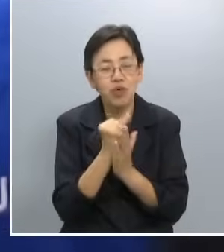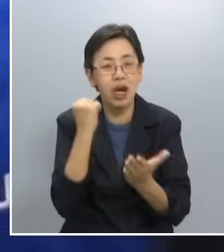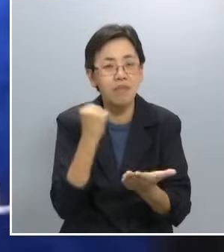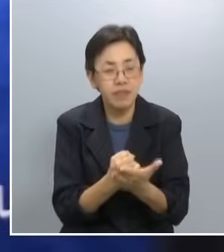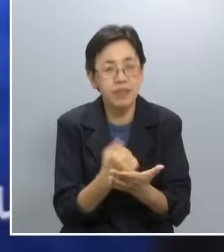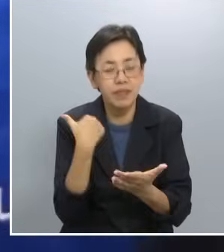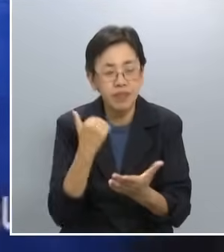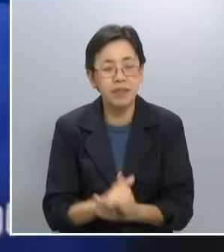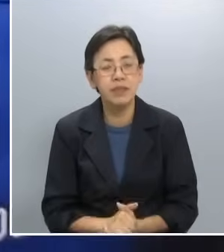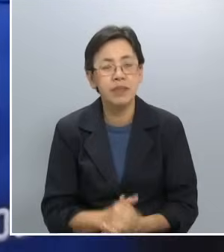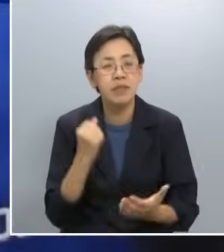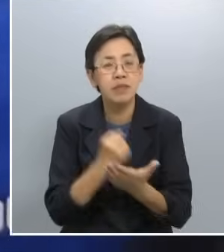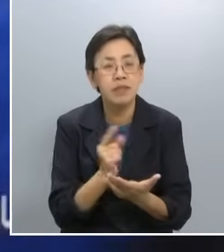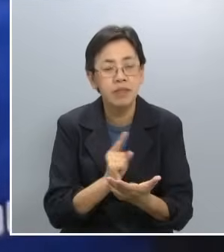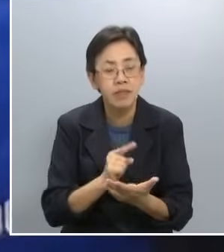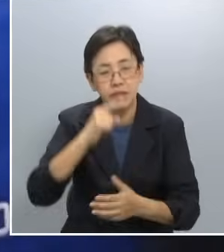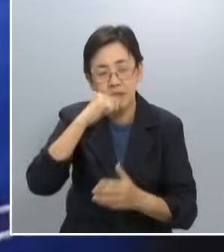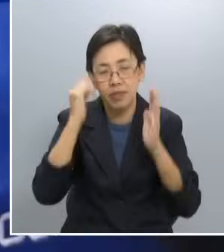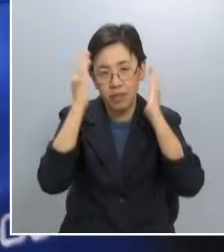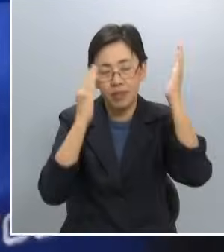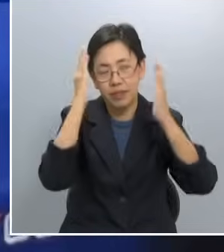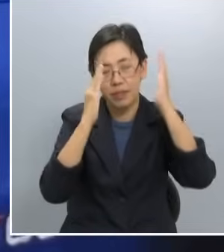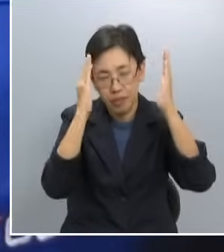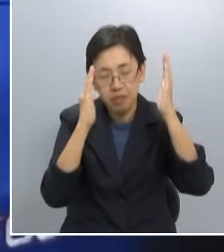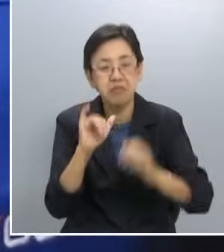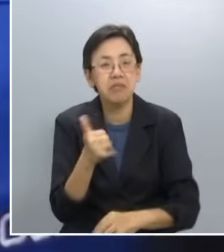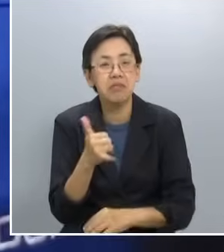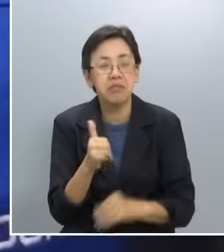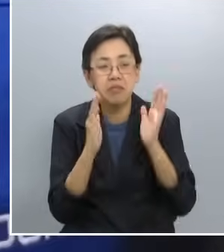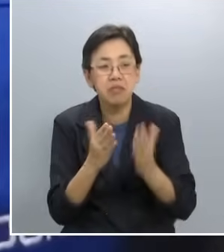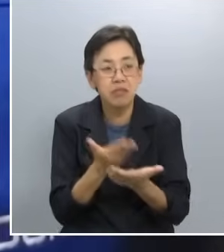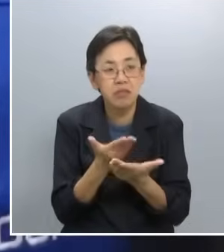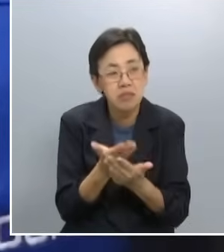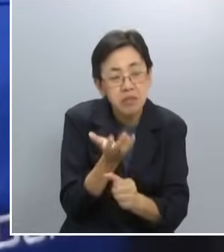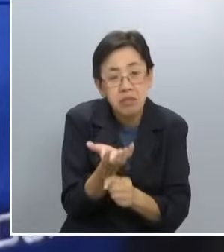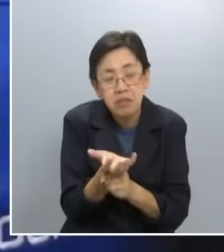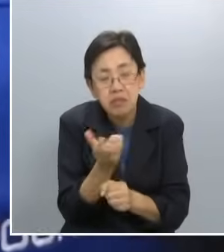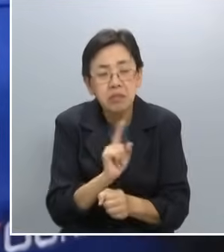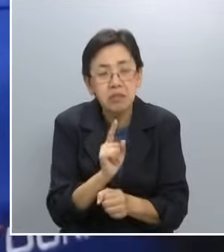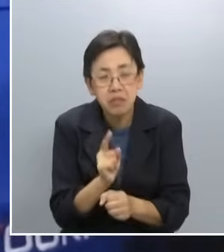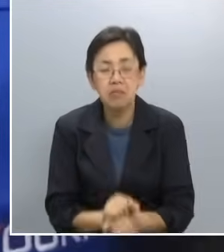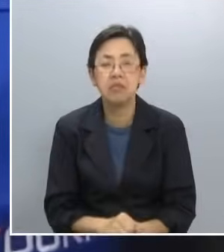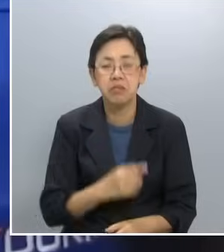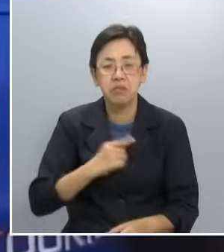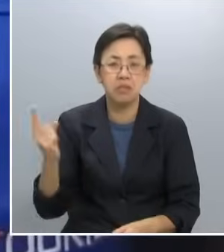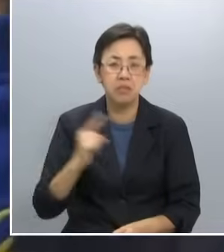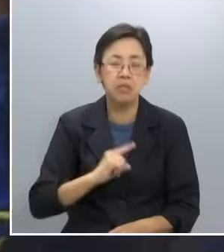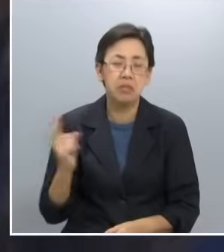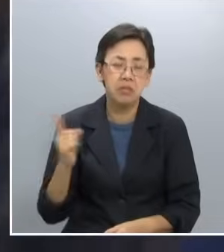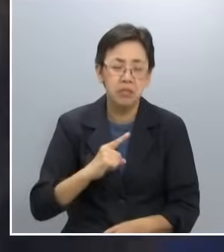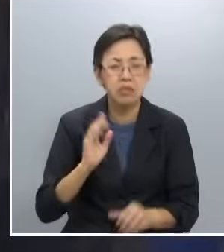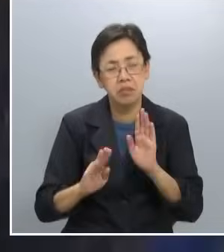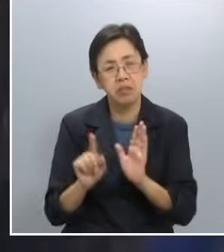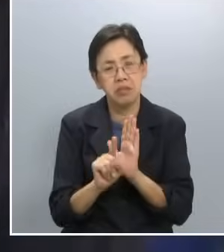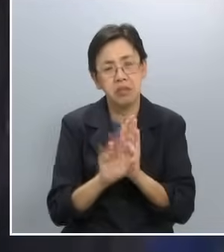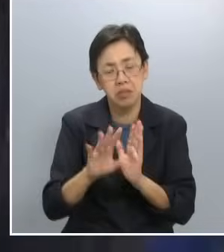แดนส่วนใหญ่จะมาที่ด่านไทยมาเลเซียบางคนคนที่เป็นขอทานเนี่ยค่ะเข้าออกไทยมาแล้วไม่ต่ำกว่า 5ครั้งแต่ละครั้งจะ